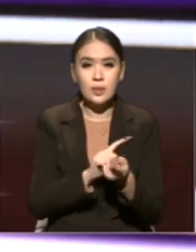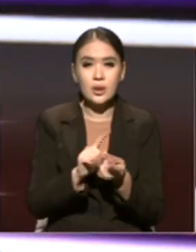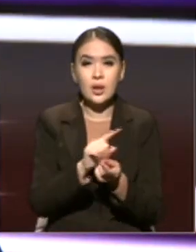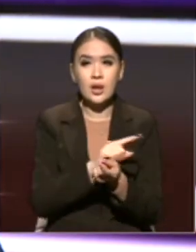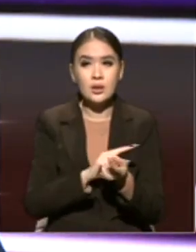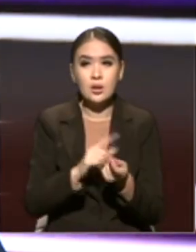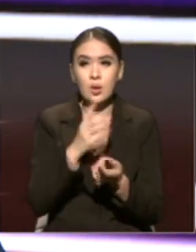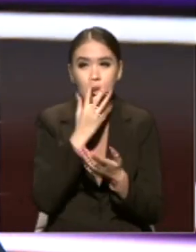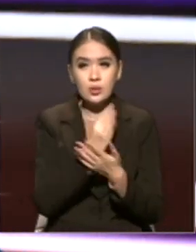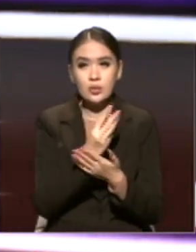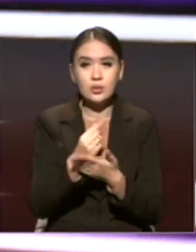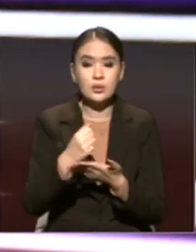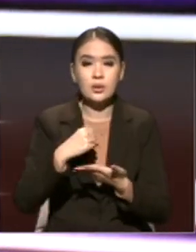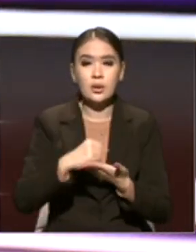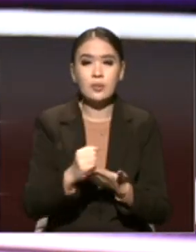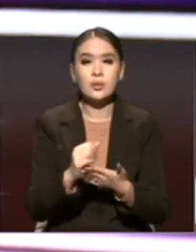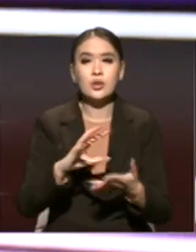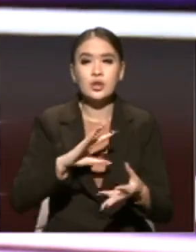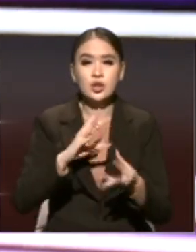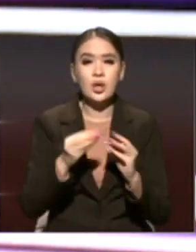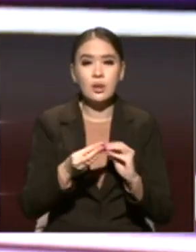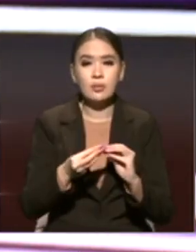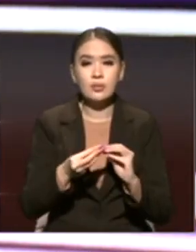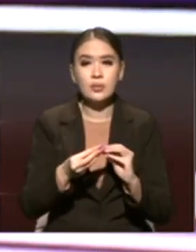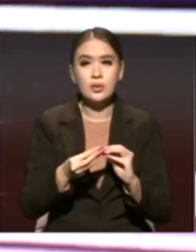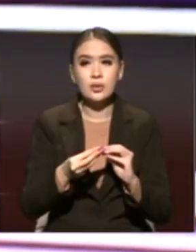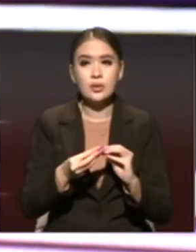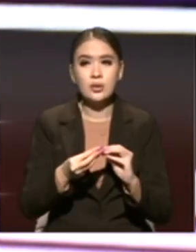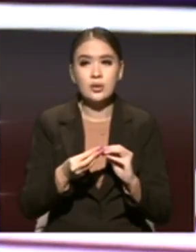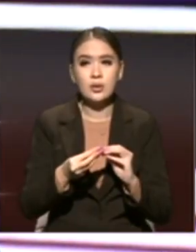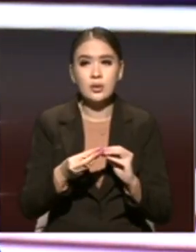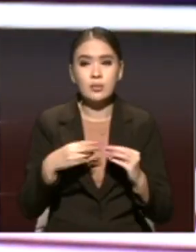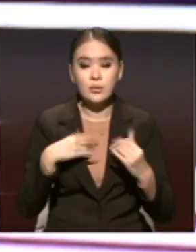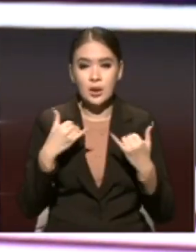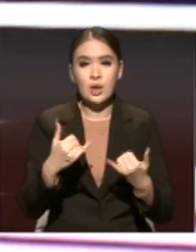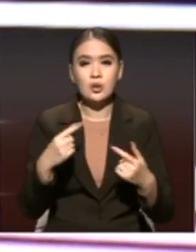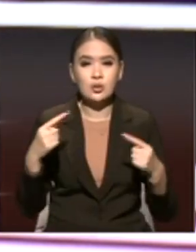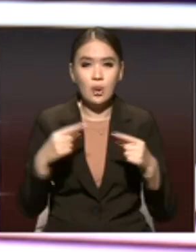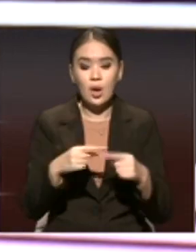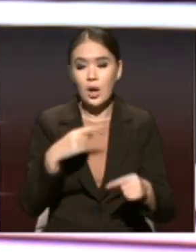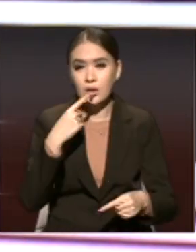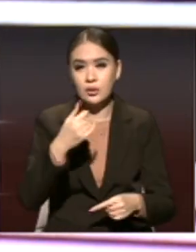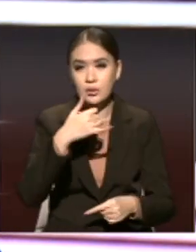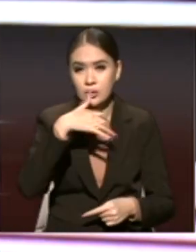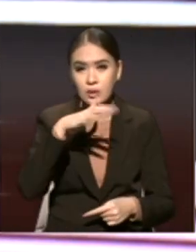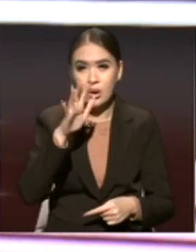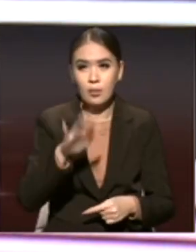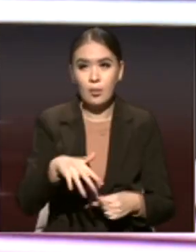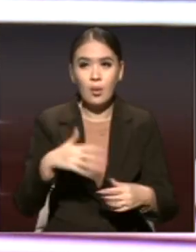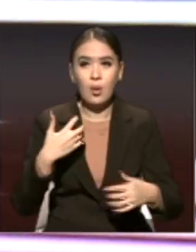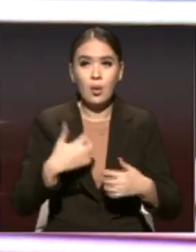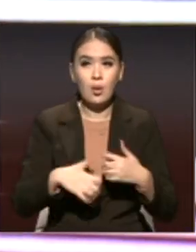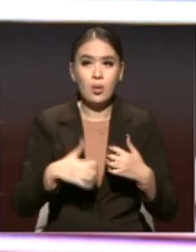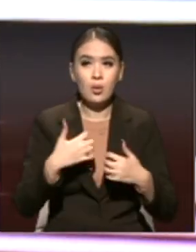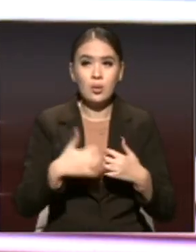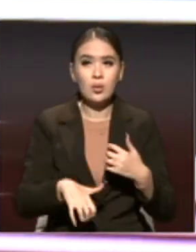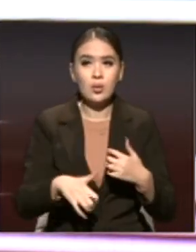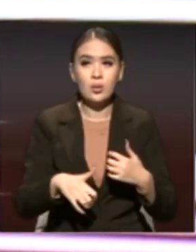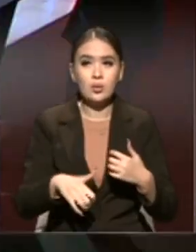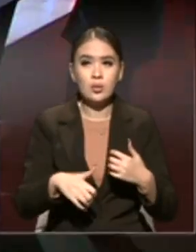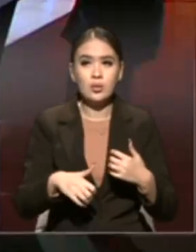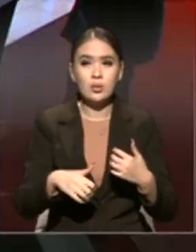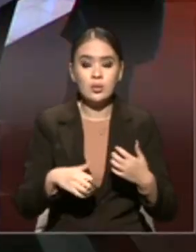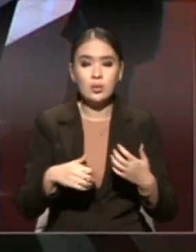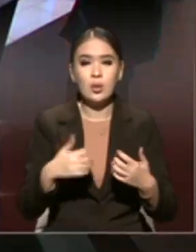өзің университеттің бекітілген тәртібі бойынша. Жалпы, жалпы, жалпы. Енді мен тап басып қазір айта алмаймын, бірақ 441 адам ақылы түрде